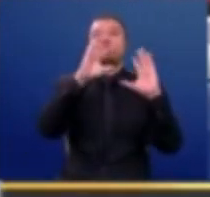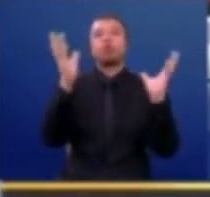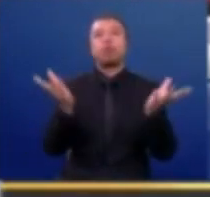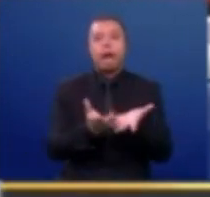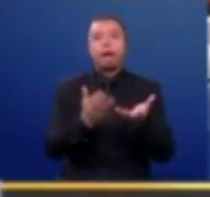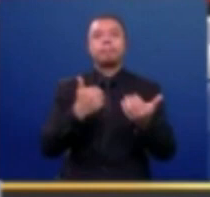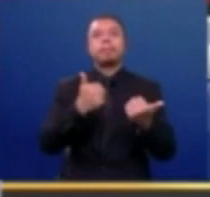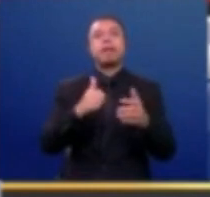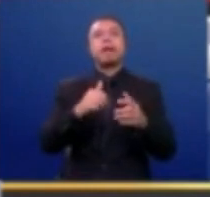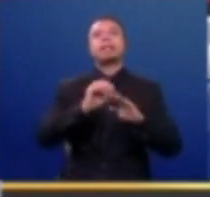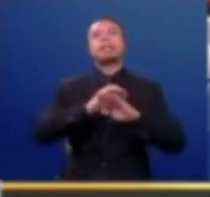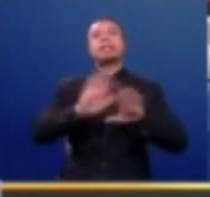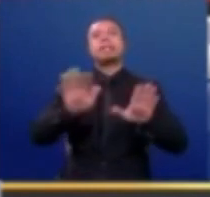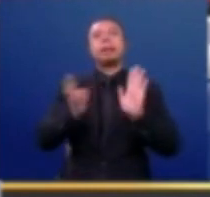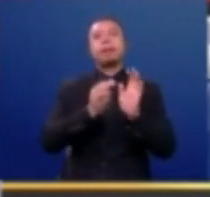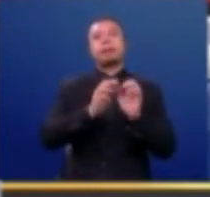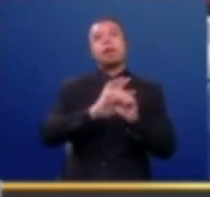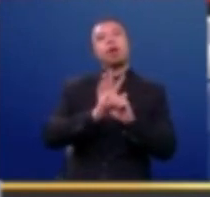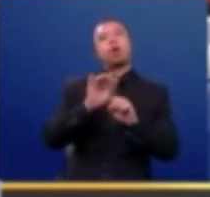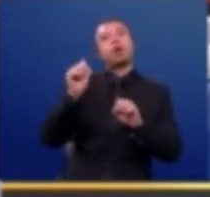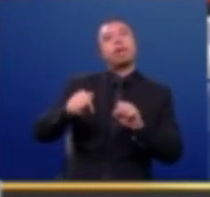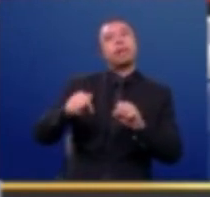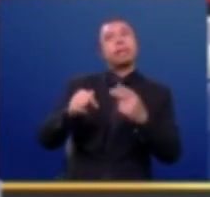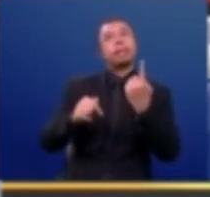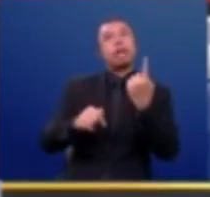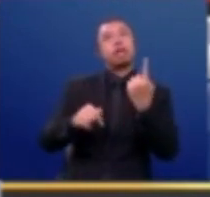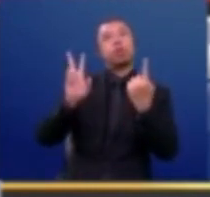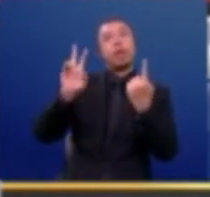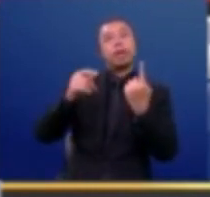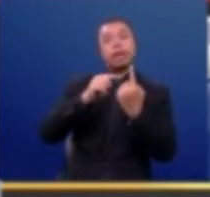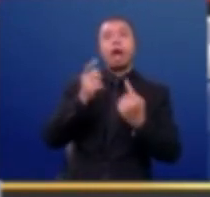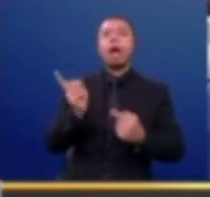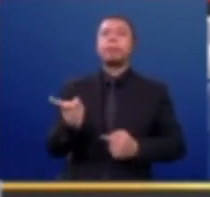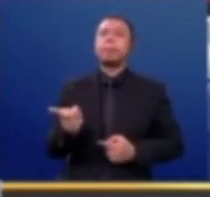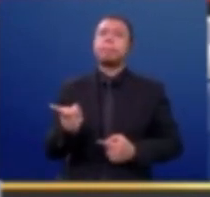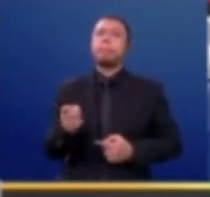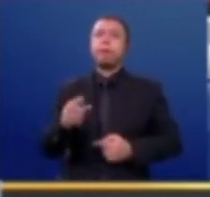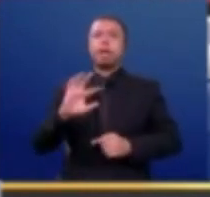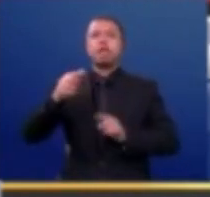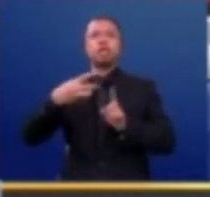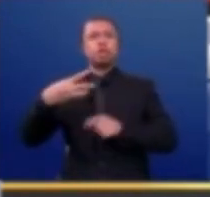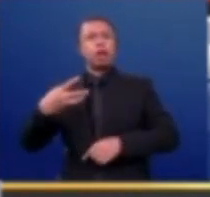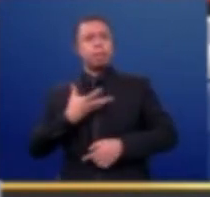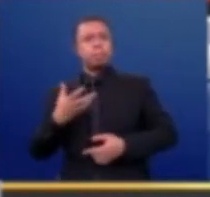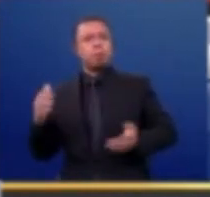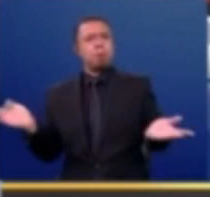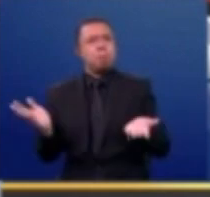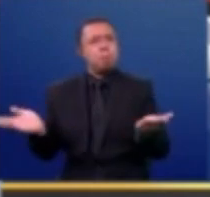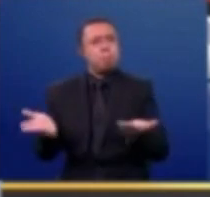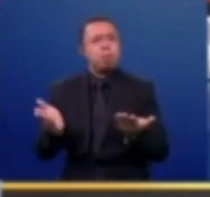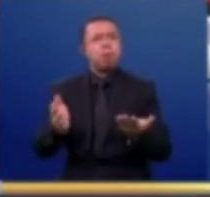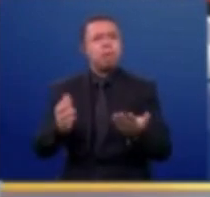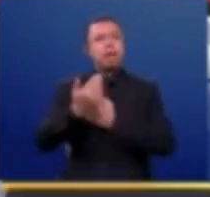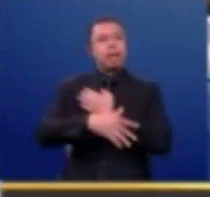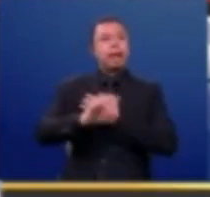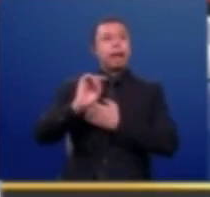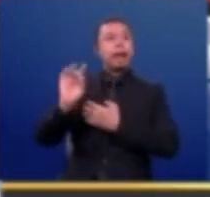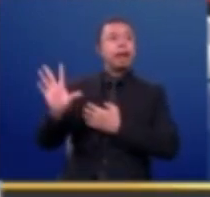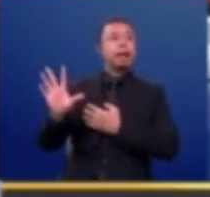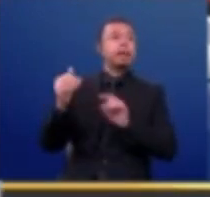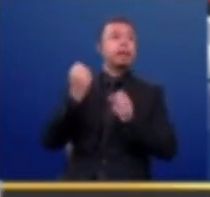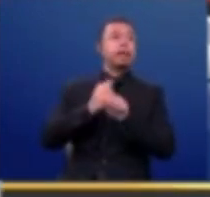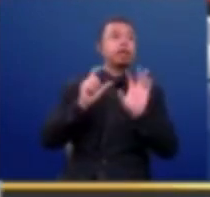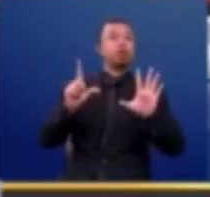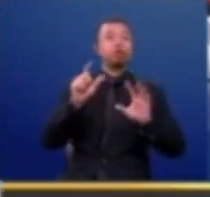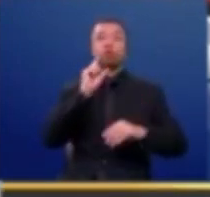dari pandemi ini. Dan satu lagi alasannya adalah karena Joe Biden ingin mendesak negara-negara maju yang lain di G7